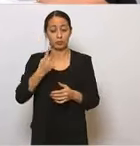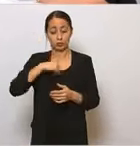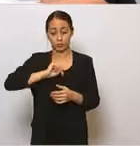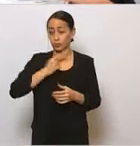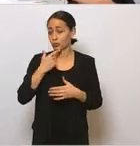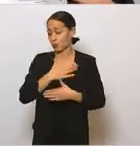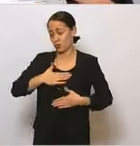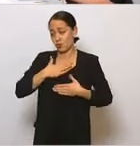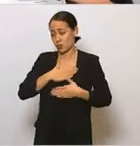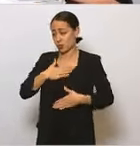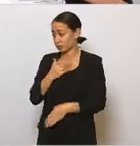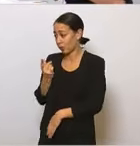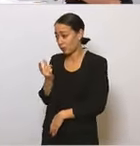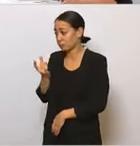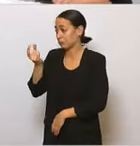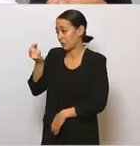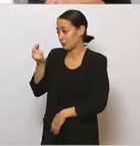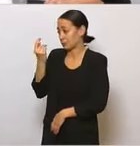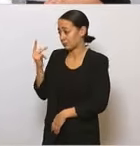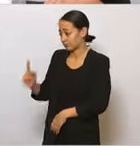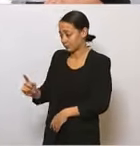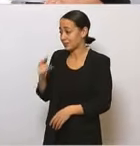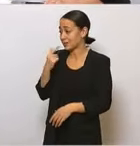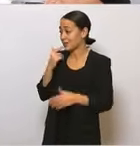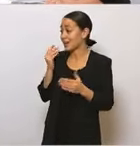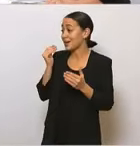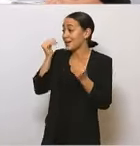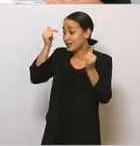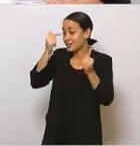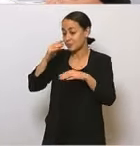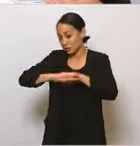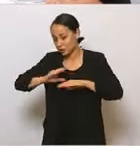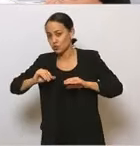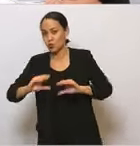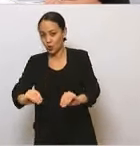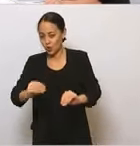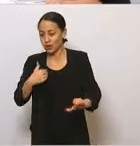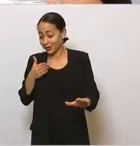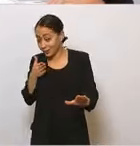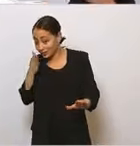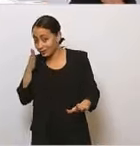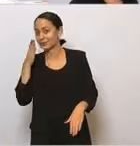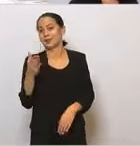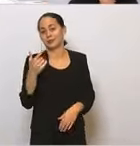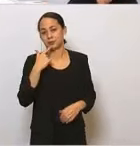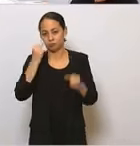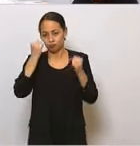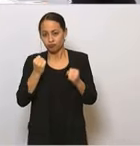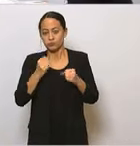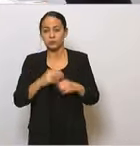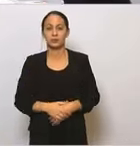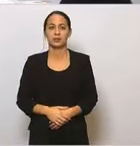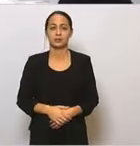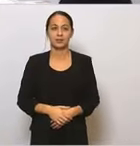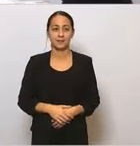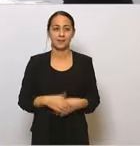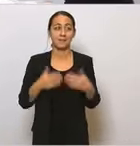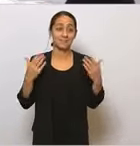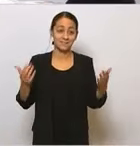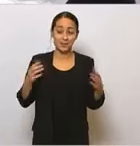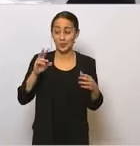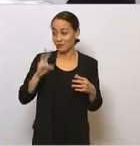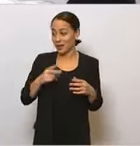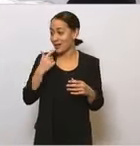votre partenaire et nous espérons qu'il y aura des applications fortes à l'avenir. Merci beaucoup. Alors, j'espérais qu'il y aurait un peu de combat, mais vous ne nous en donnez